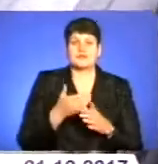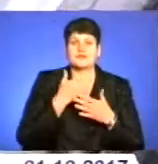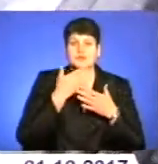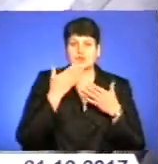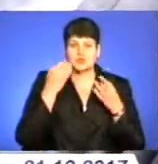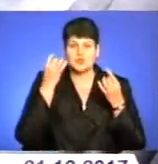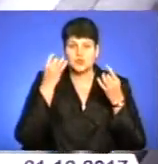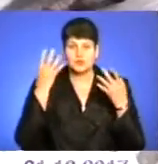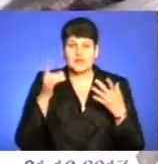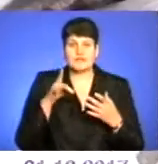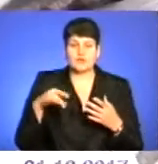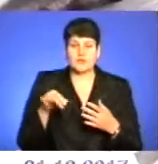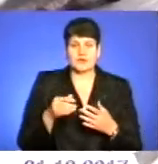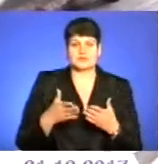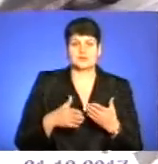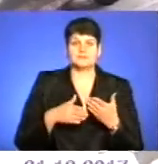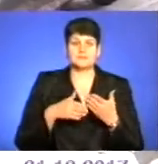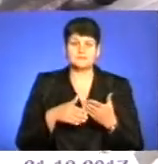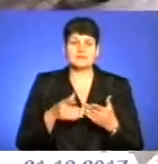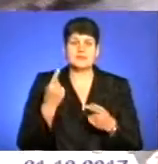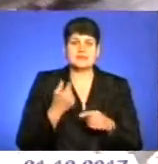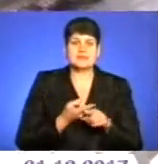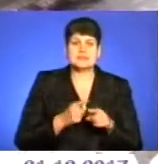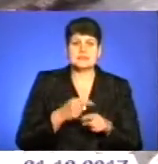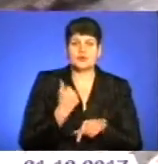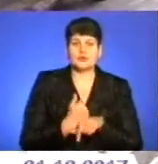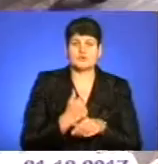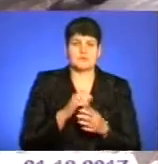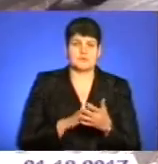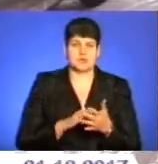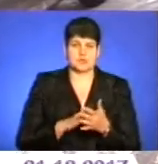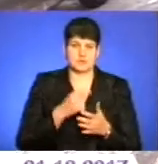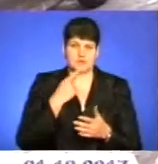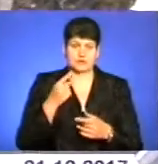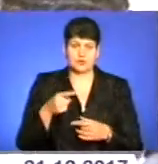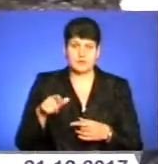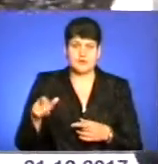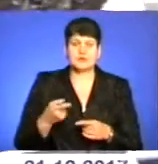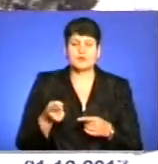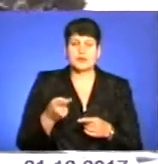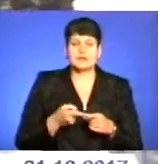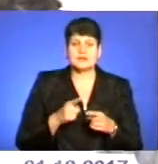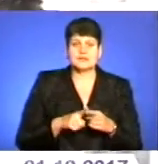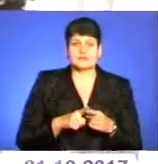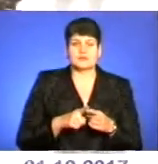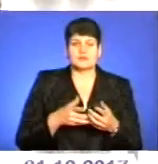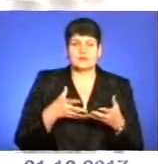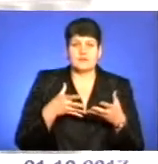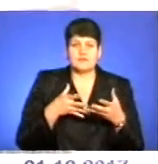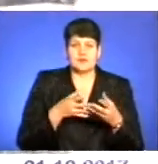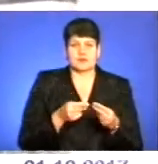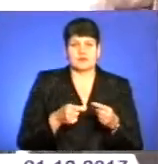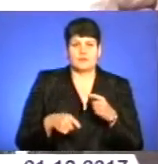європейської свідомості, поваги до людей з інвалідністю – одна з головних причин, кажуть тернополяни, яка підштовхує деяких водіїв на порушення